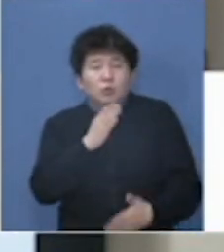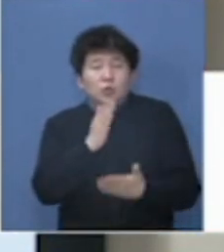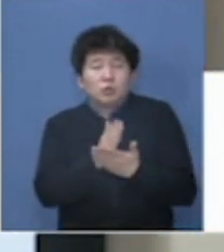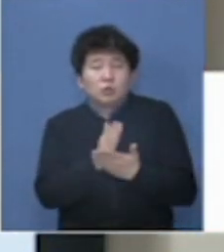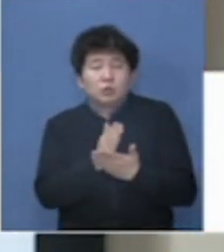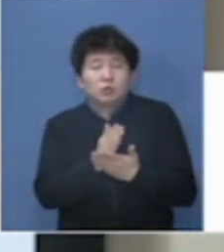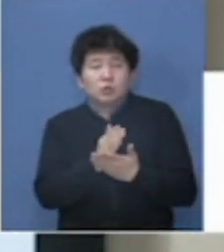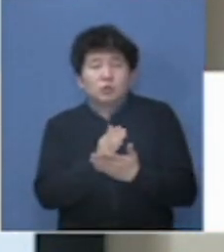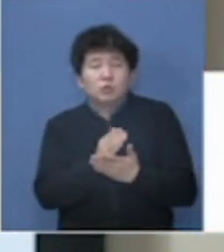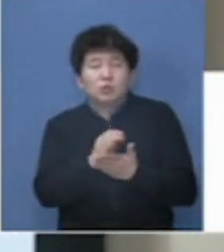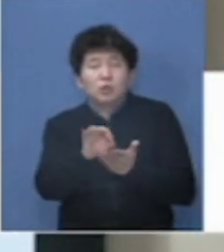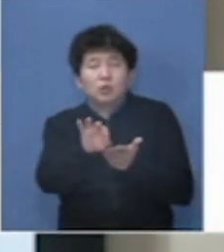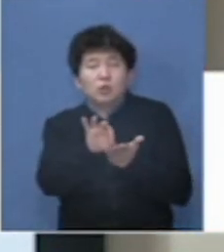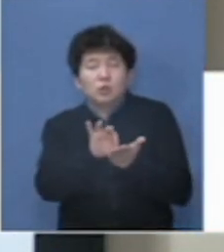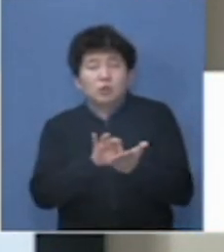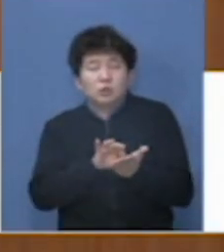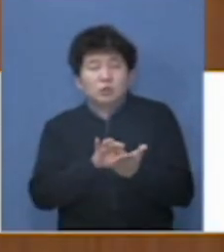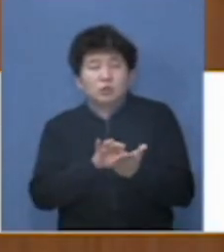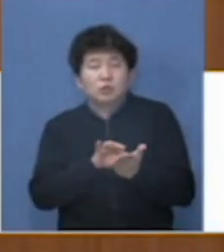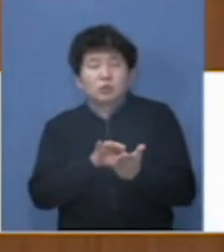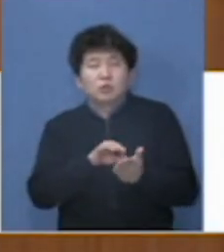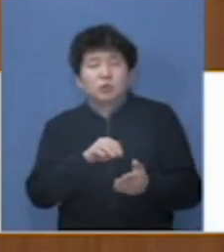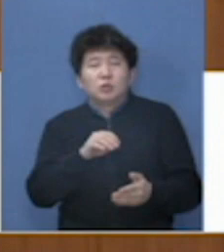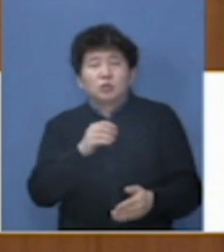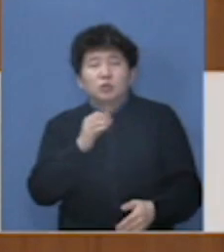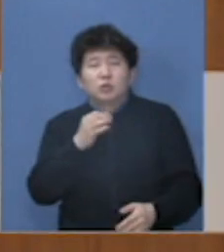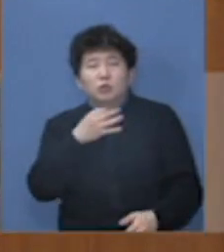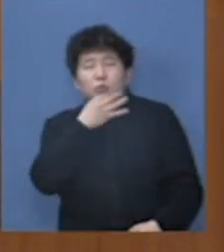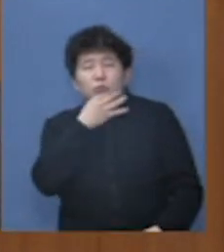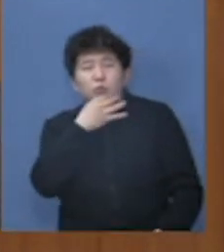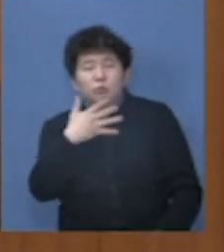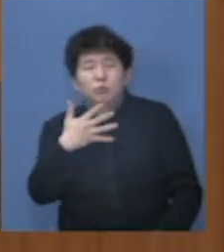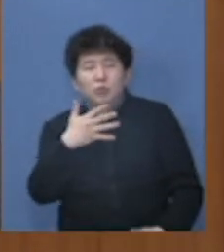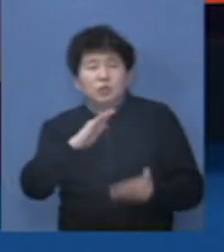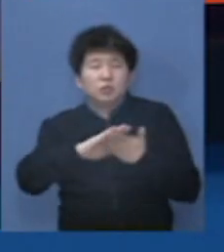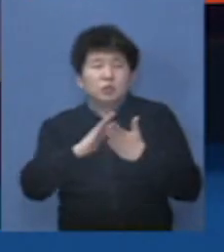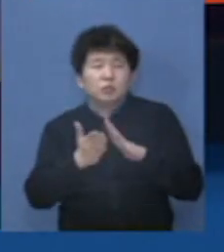реагирования на любые изменения ситуации. Алия Симбинова, Ельнур Нурайханов, Алтай Акпарат.